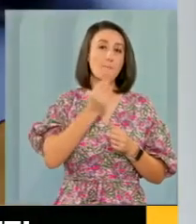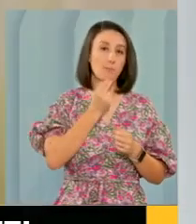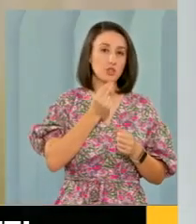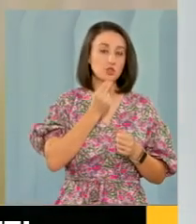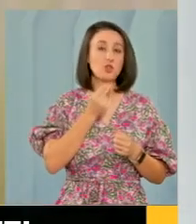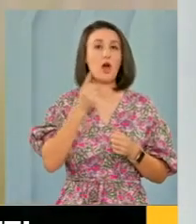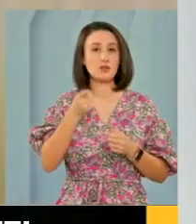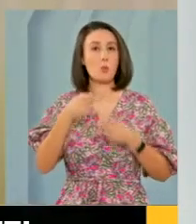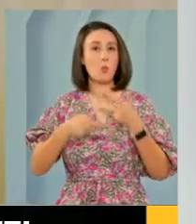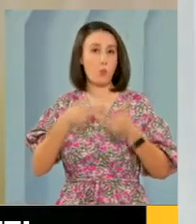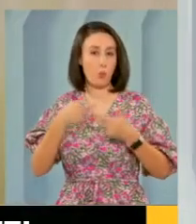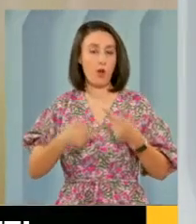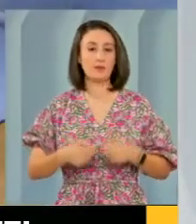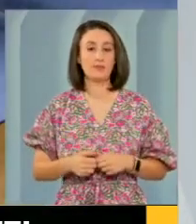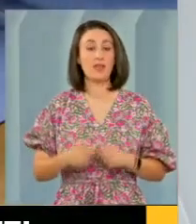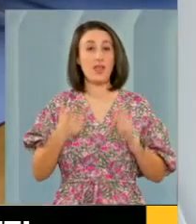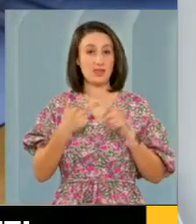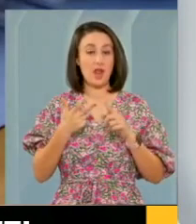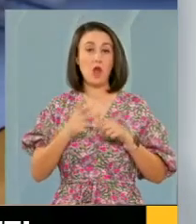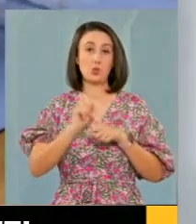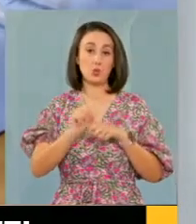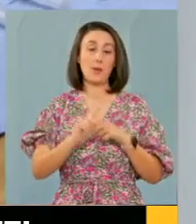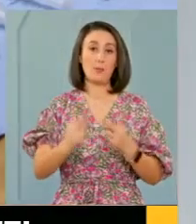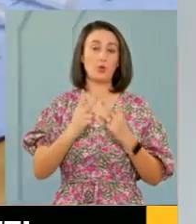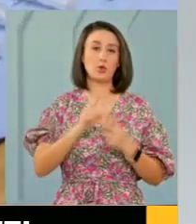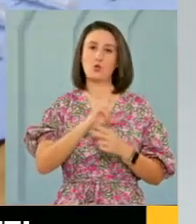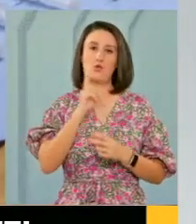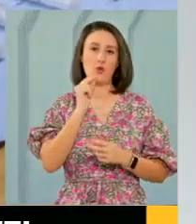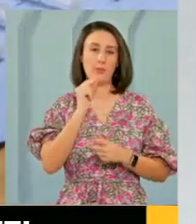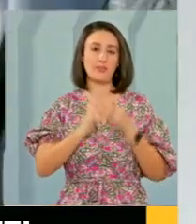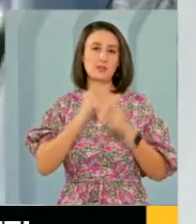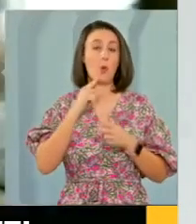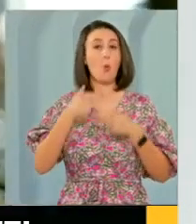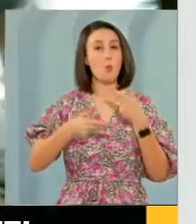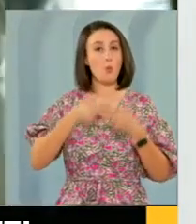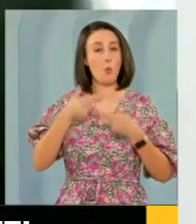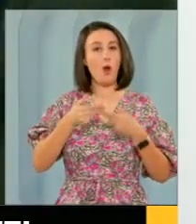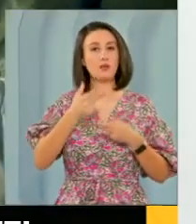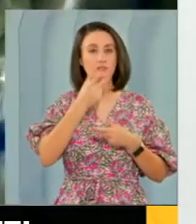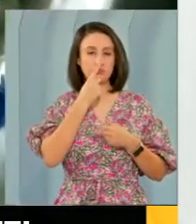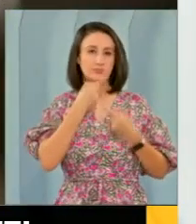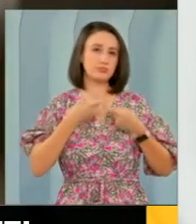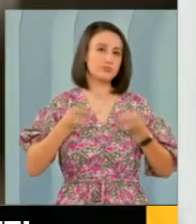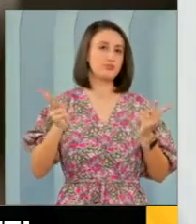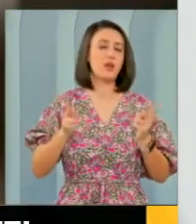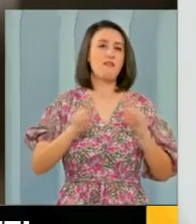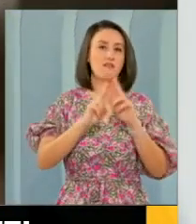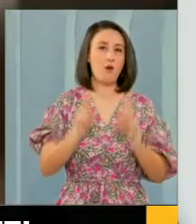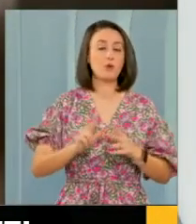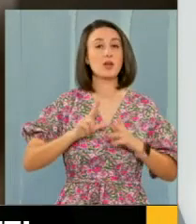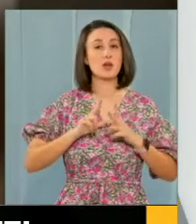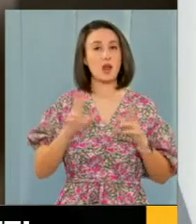faci o astfel de boală. Pe de altă parte, al treilea lucru extrem de important, că nu vorbim despre o infecție virală extrem de severă. Formele clinice sunt în